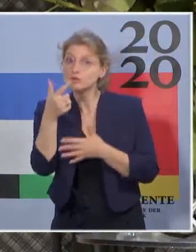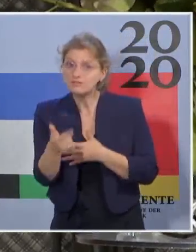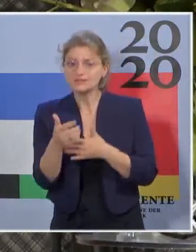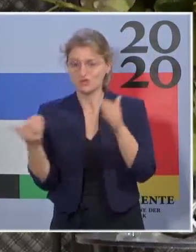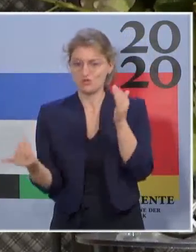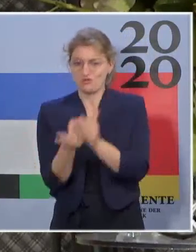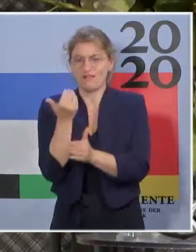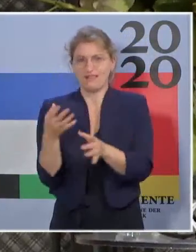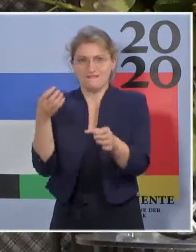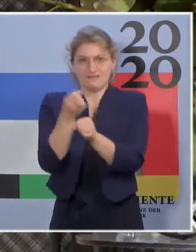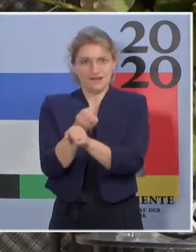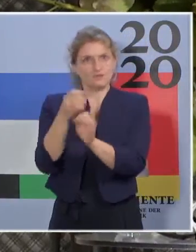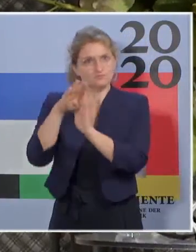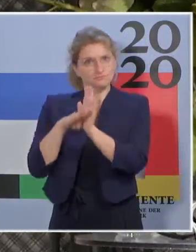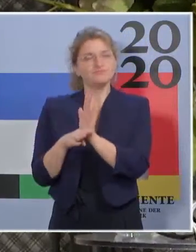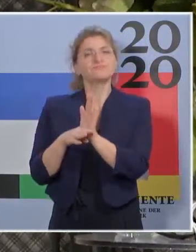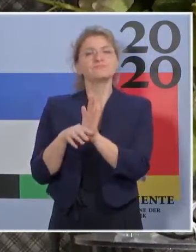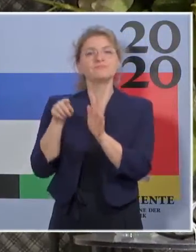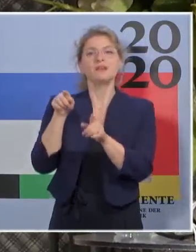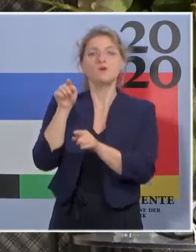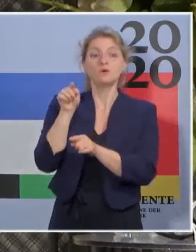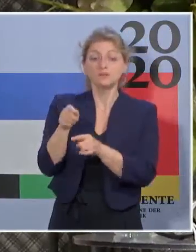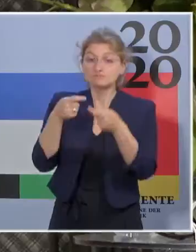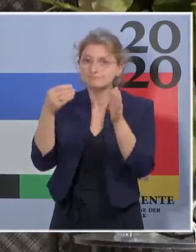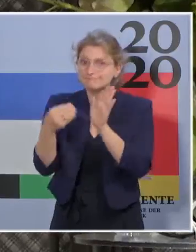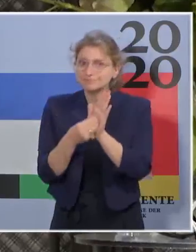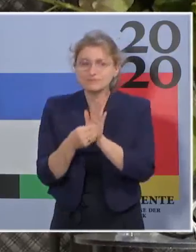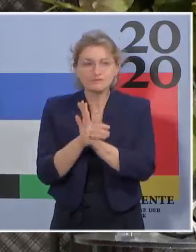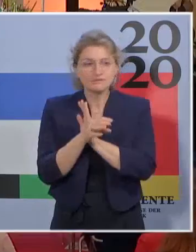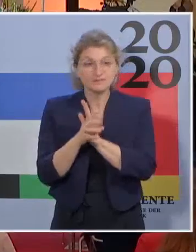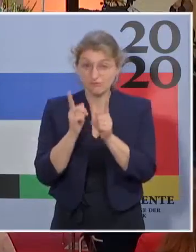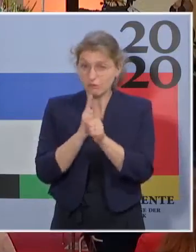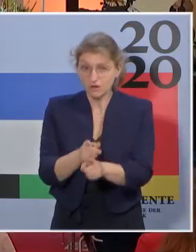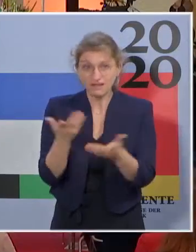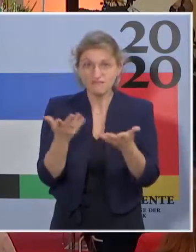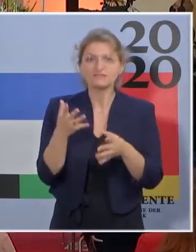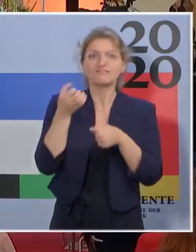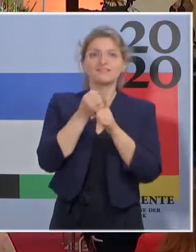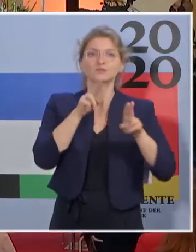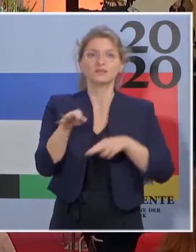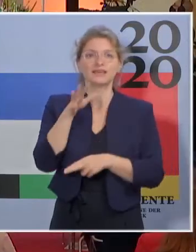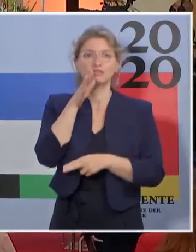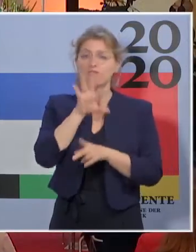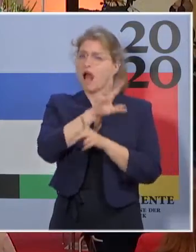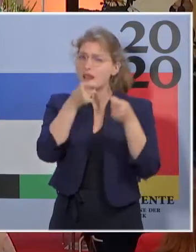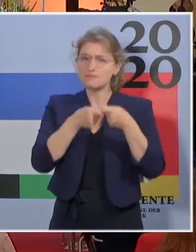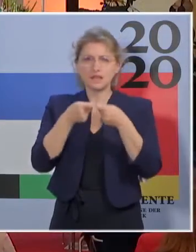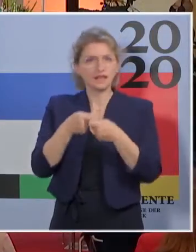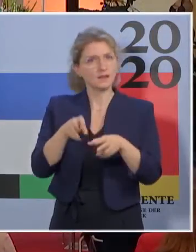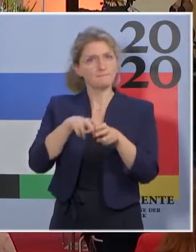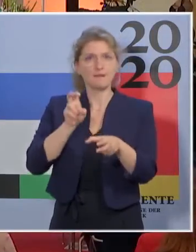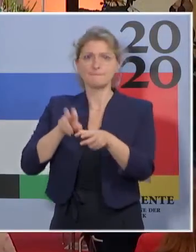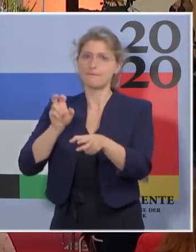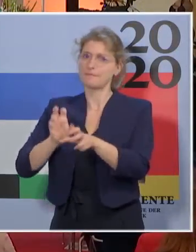hat, dass alle Mitglieder des Verfassungsgerichtshofes ihr Amt beenden mussten und eine Neubestellung erfolgte.